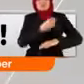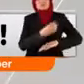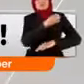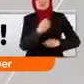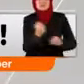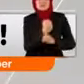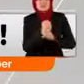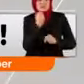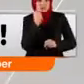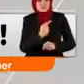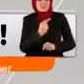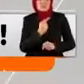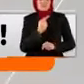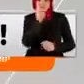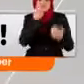incir